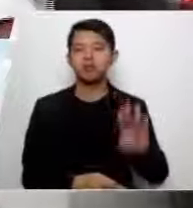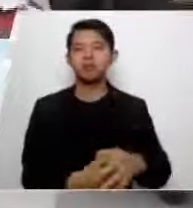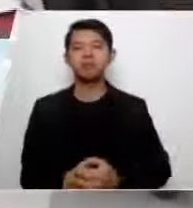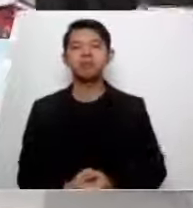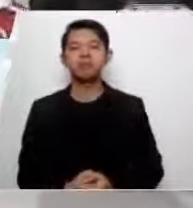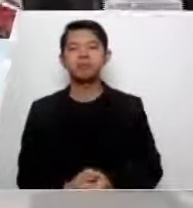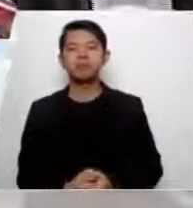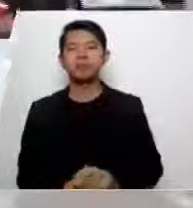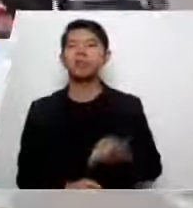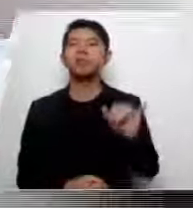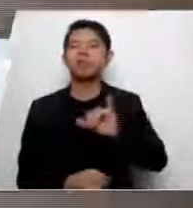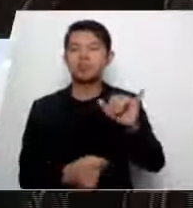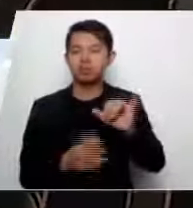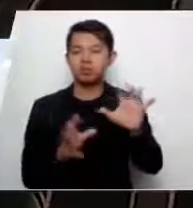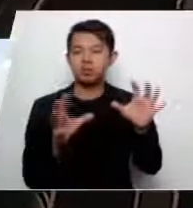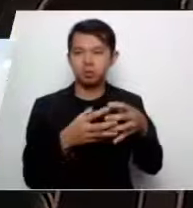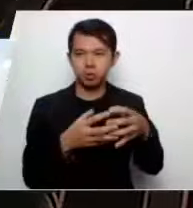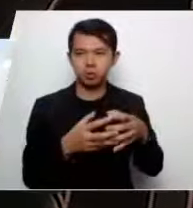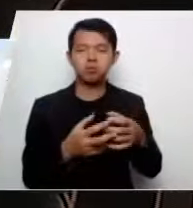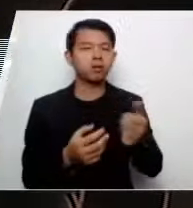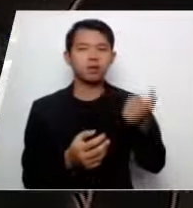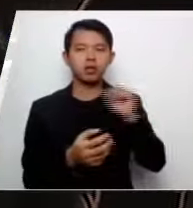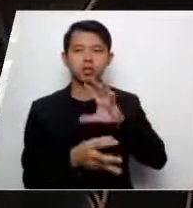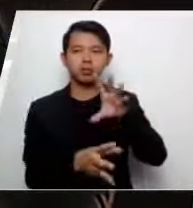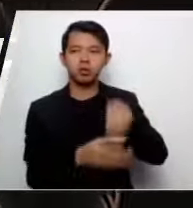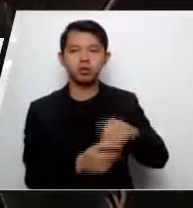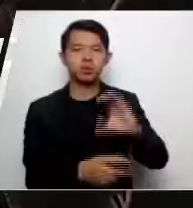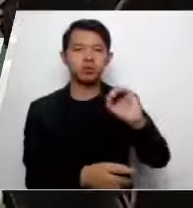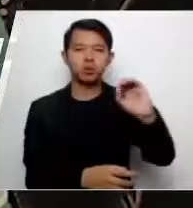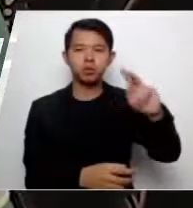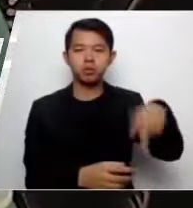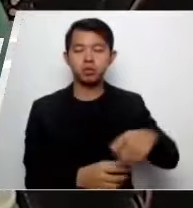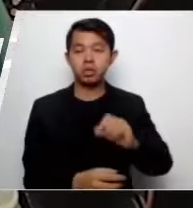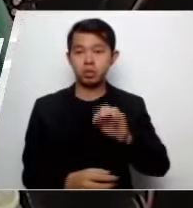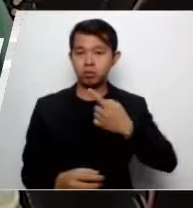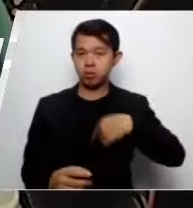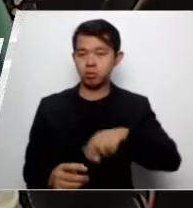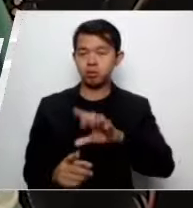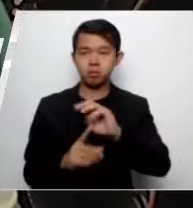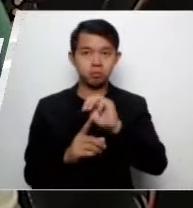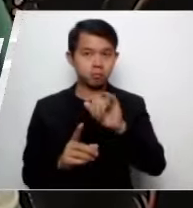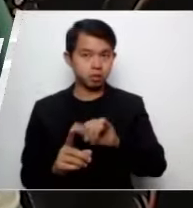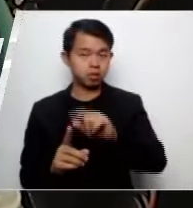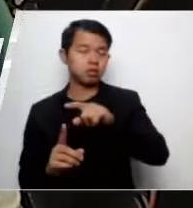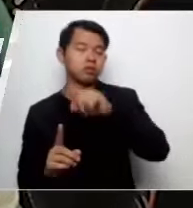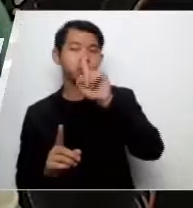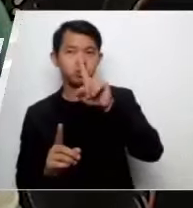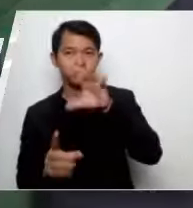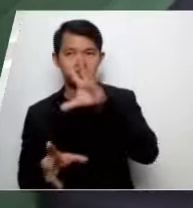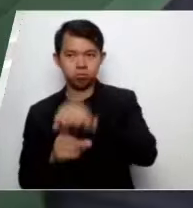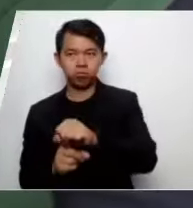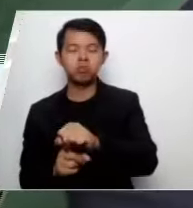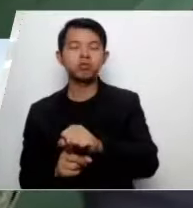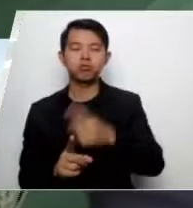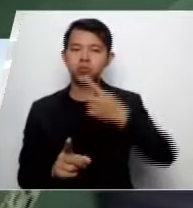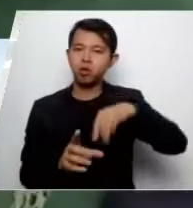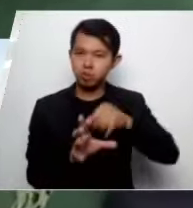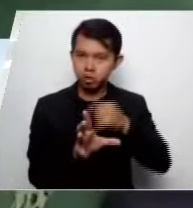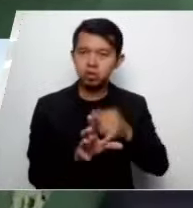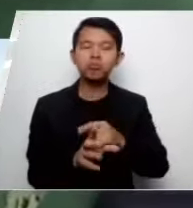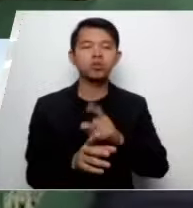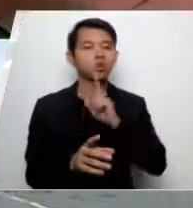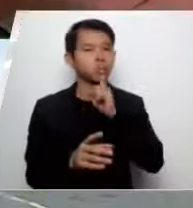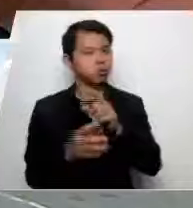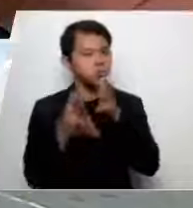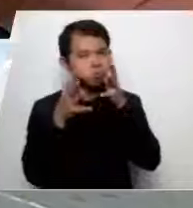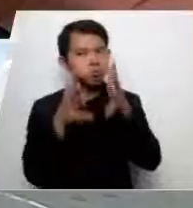ayaw ding magpa-consolidate. Kung huhulihin kami ng AUNO, talagang tatambak na lang namin yung unit namin sa harap ni LTFRB. Kaya namin yung jeep namin sa